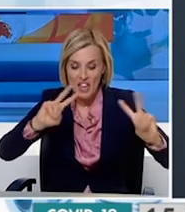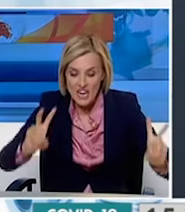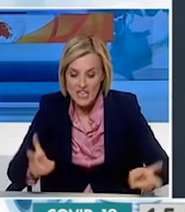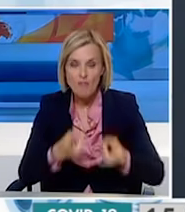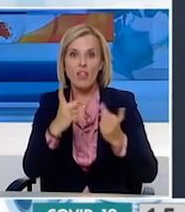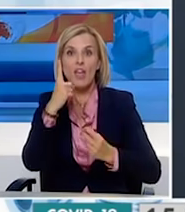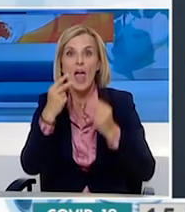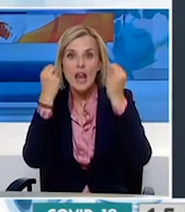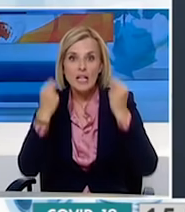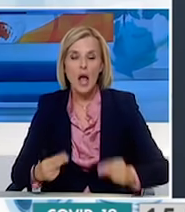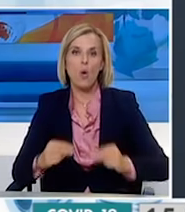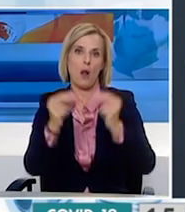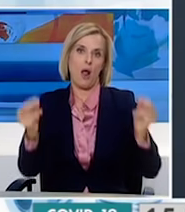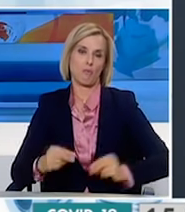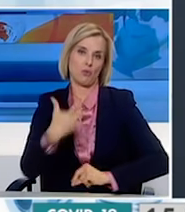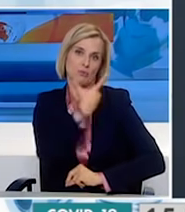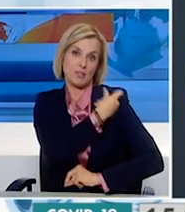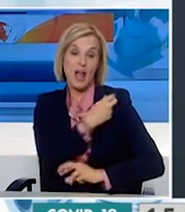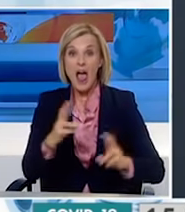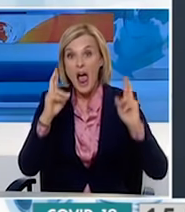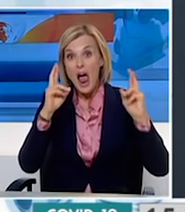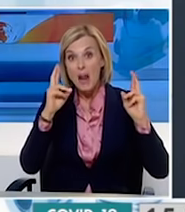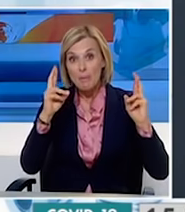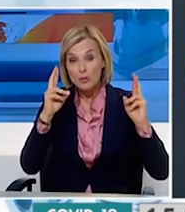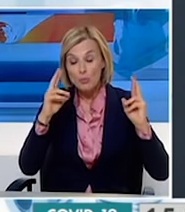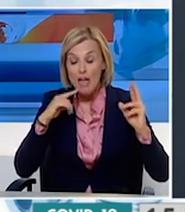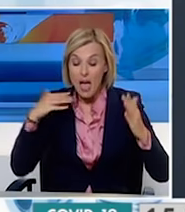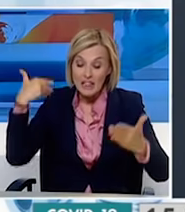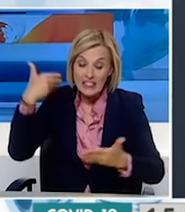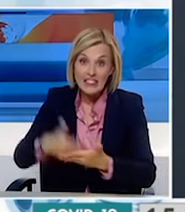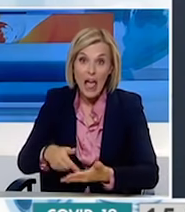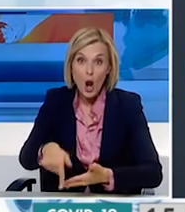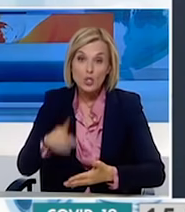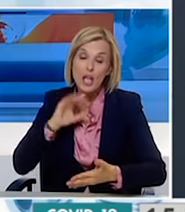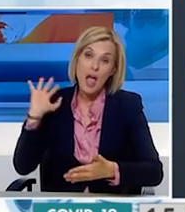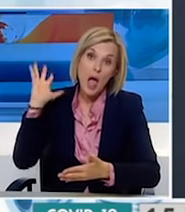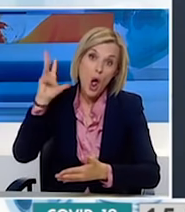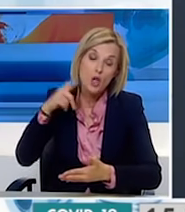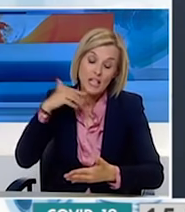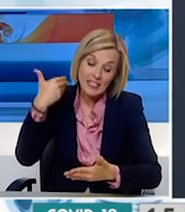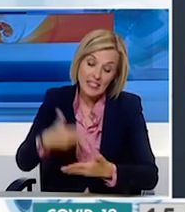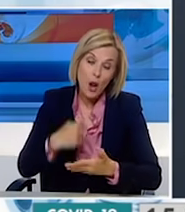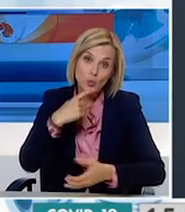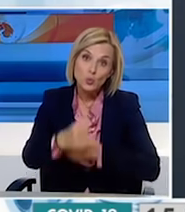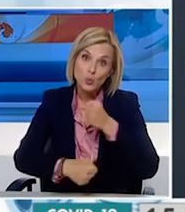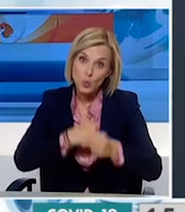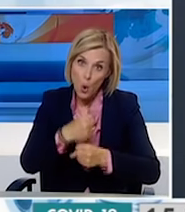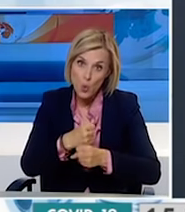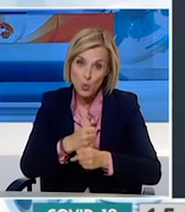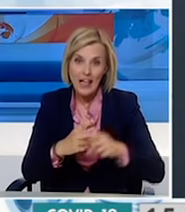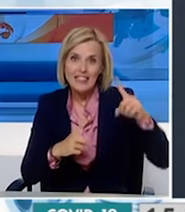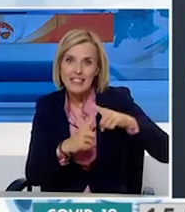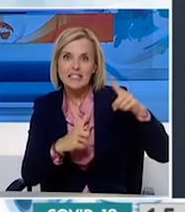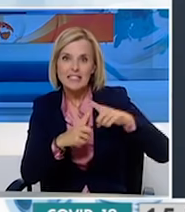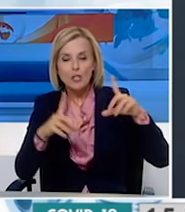αποτελεσματικό εμβόλιο και ευελπιστούμε ότι η ανθρωπότητα μέχρι το τέλος του έτους θα έχει τεστάρει πολλά τέτοια εμβόλια και θα έχει